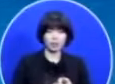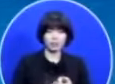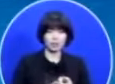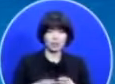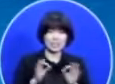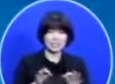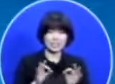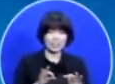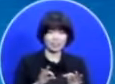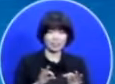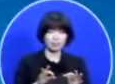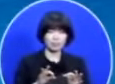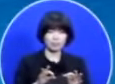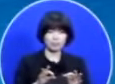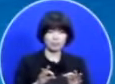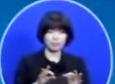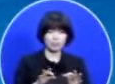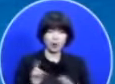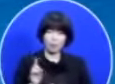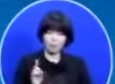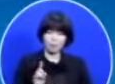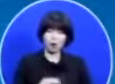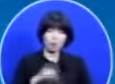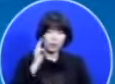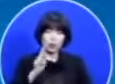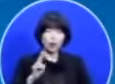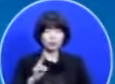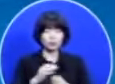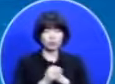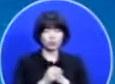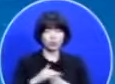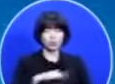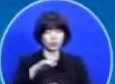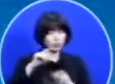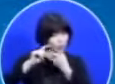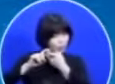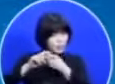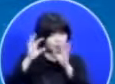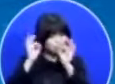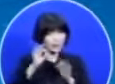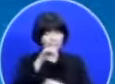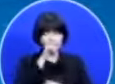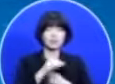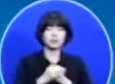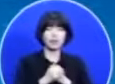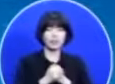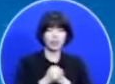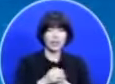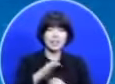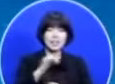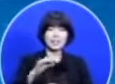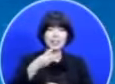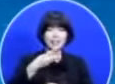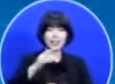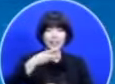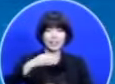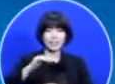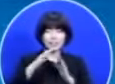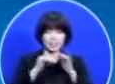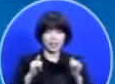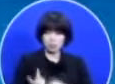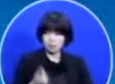이제는 아주 너무너무 우리 관심이 많지만 이태리 사람들은 빨리